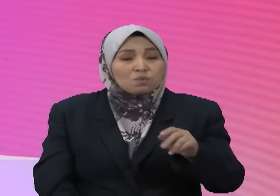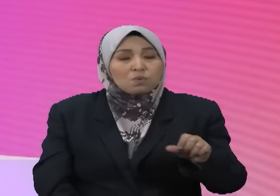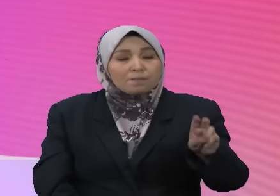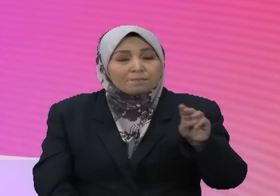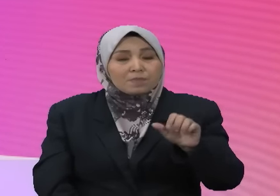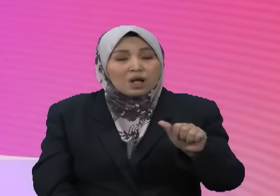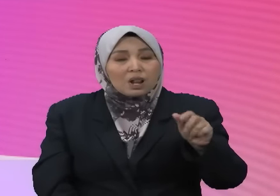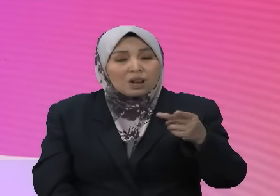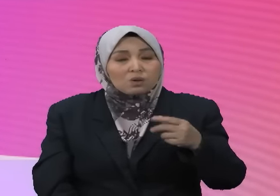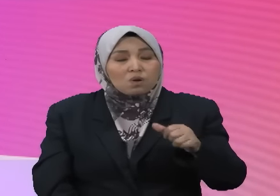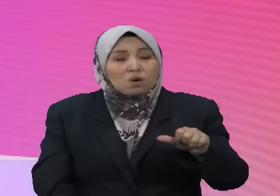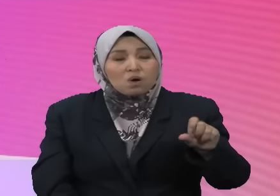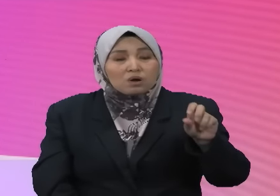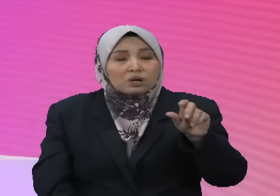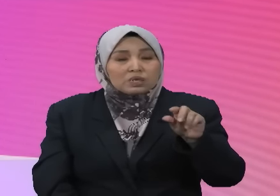ambilum